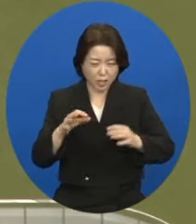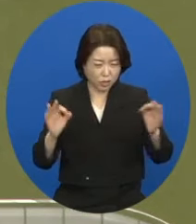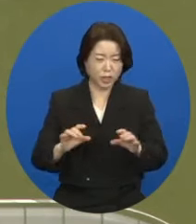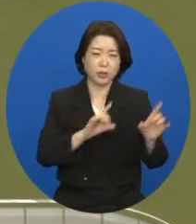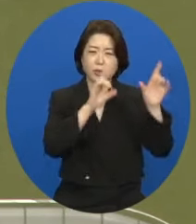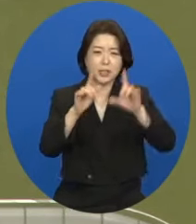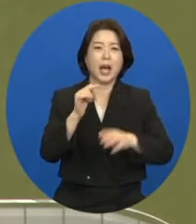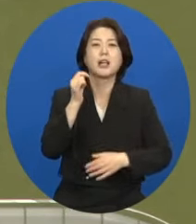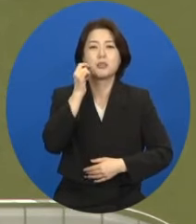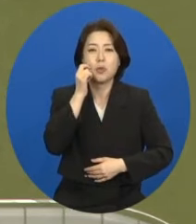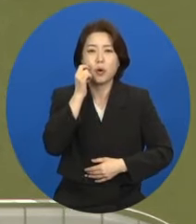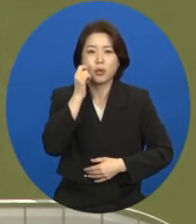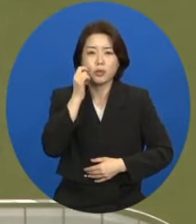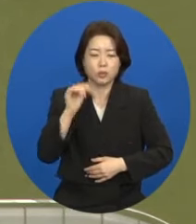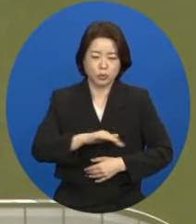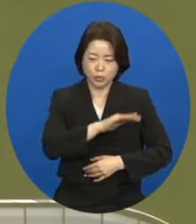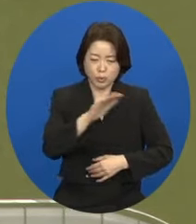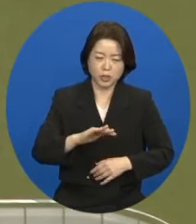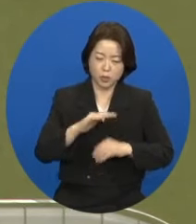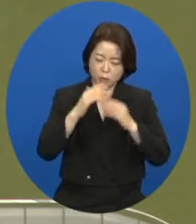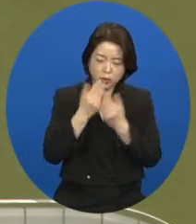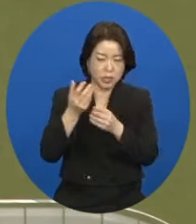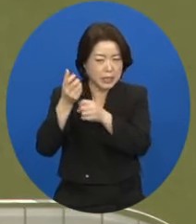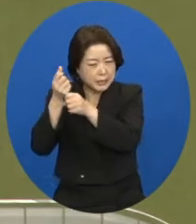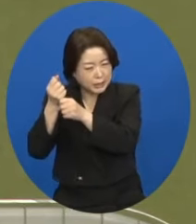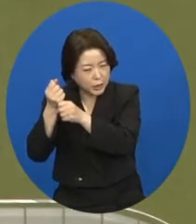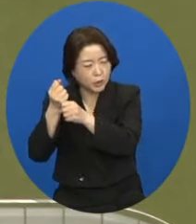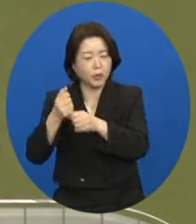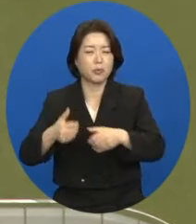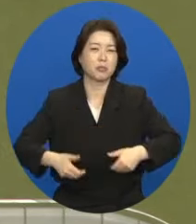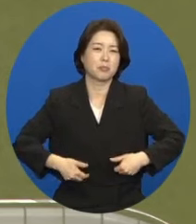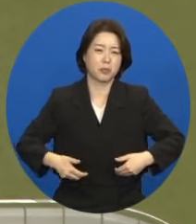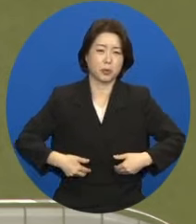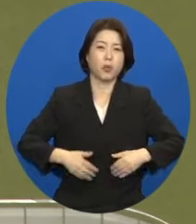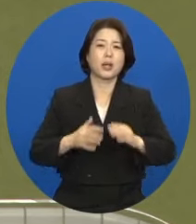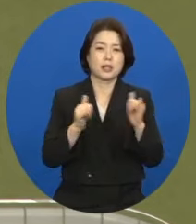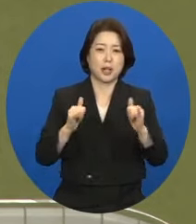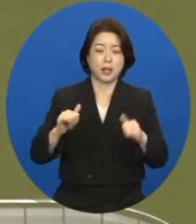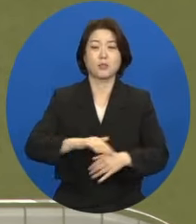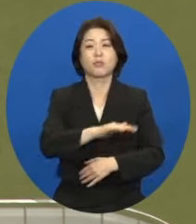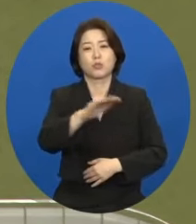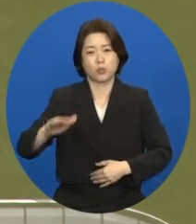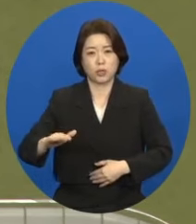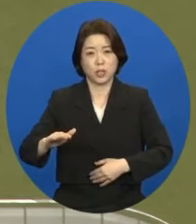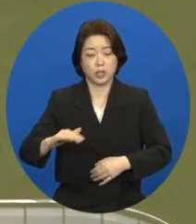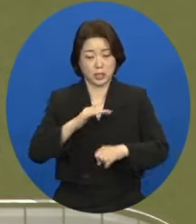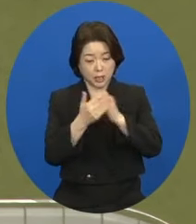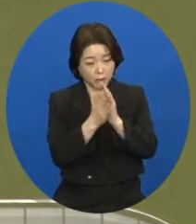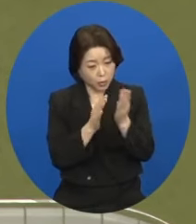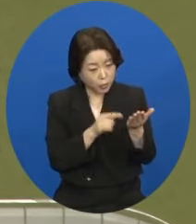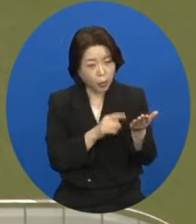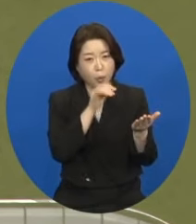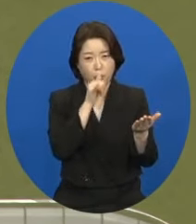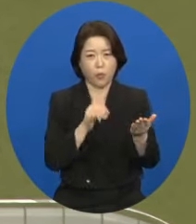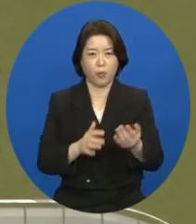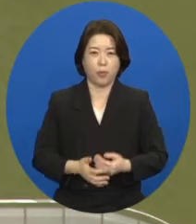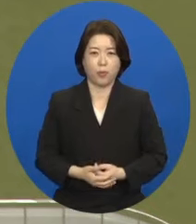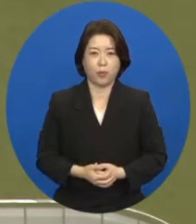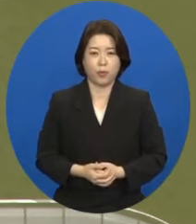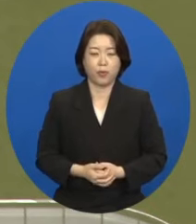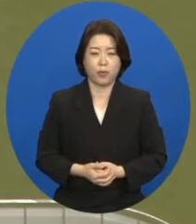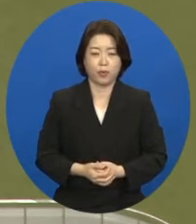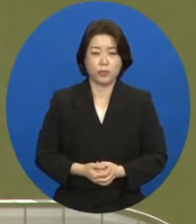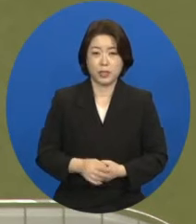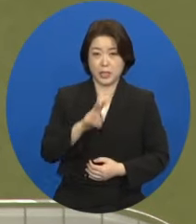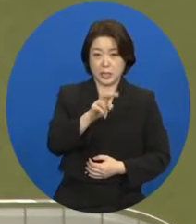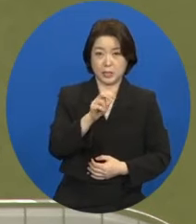살 수 없는 전적인 의존을 해야만 하는 존재라는 것을 오늘 이 말씀이 보여주고 있는 것이죠.